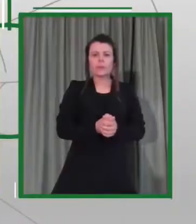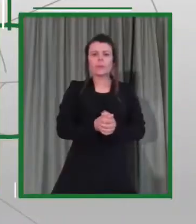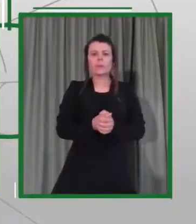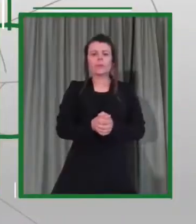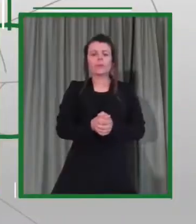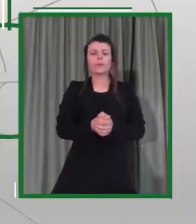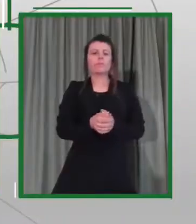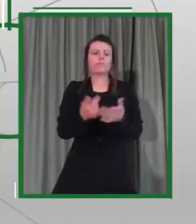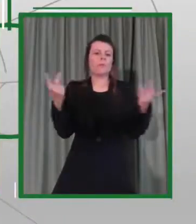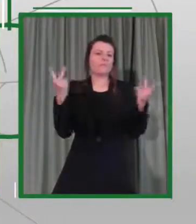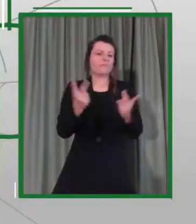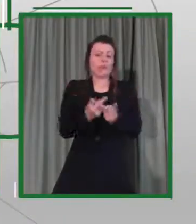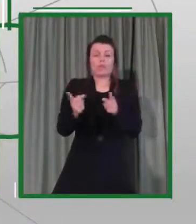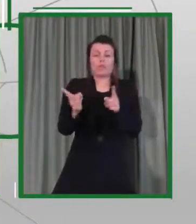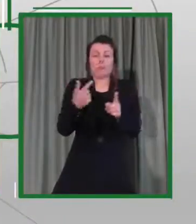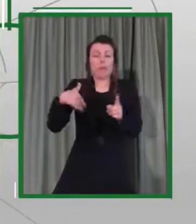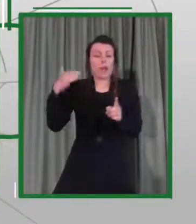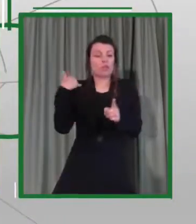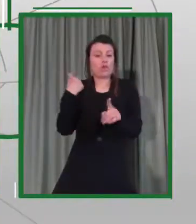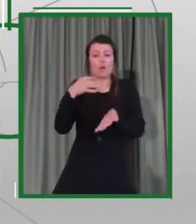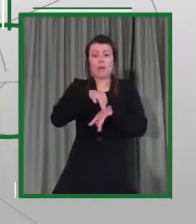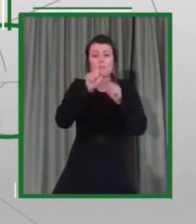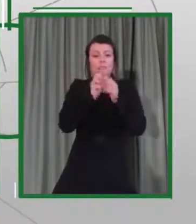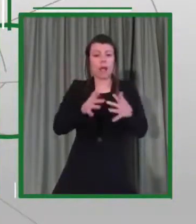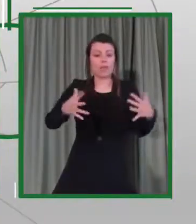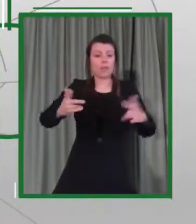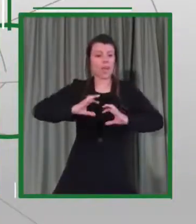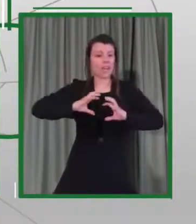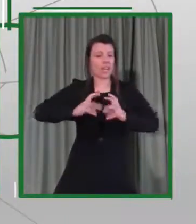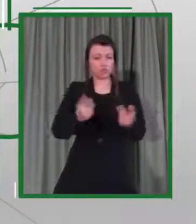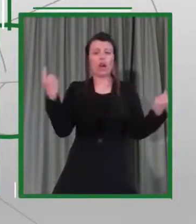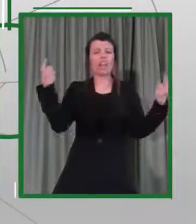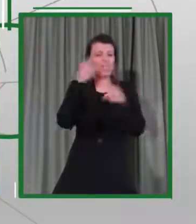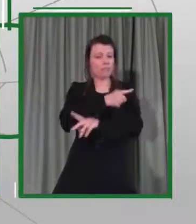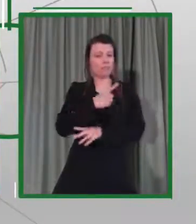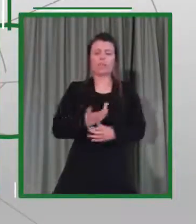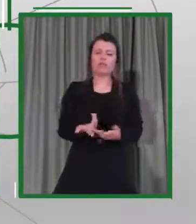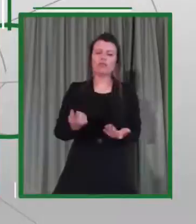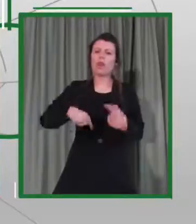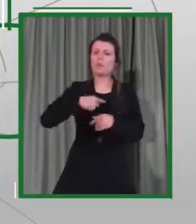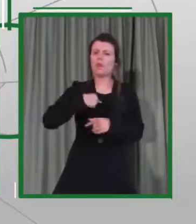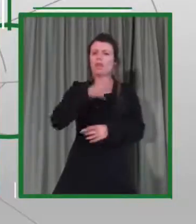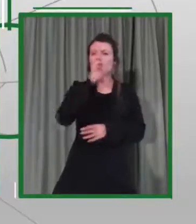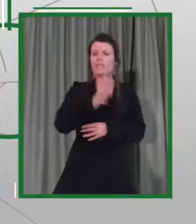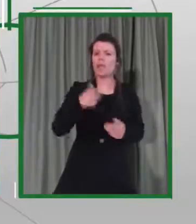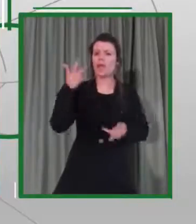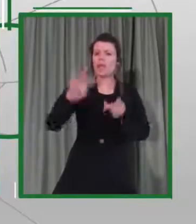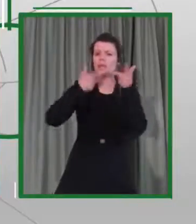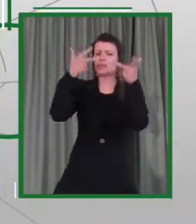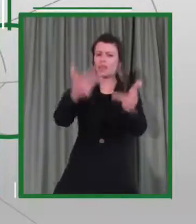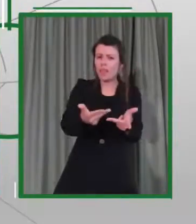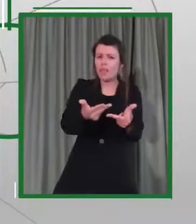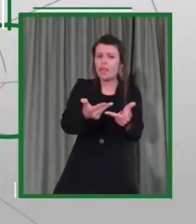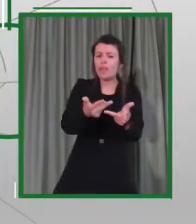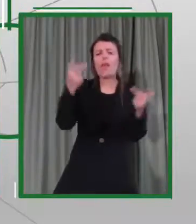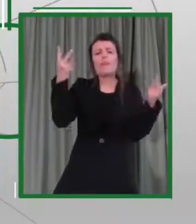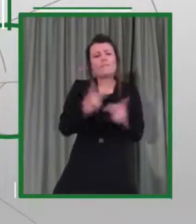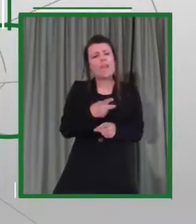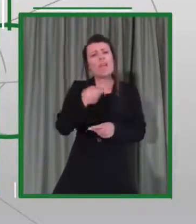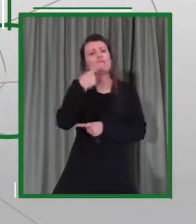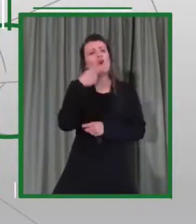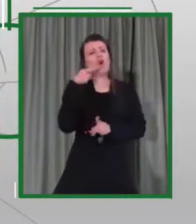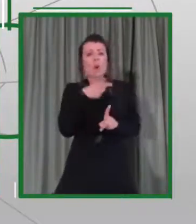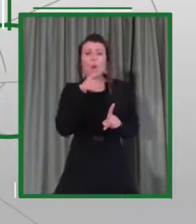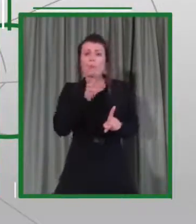difficile reagire, lei ha sempre posto l'attenzione, oltre che sui Lombardi in generale, oltre che sui medici, gli